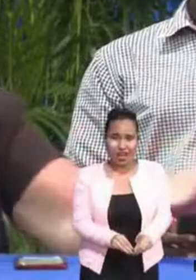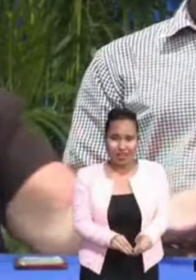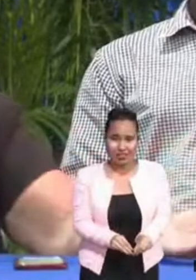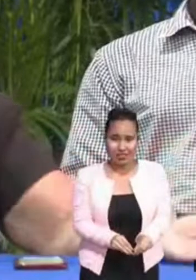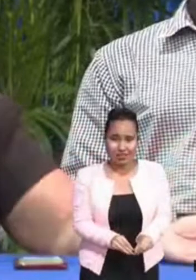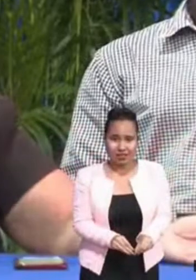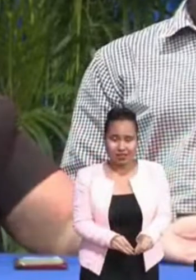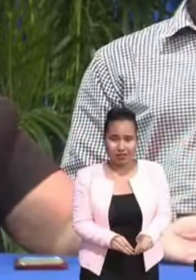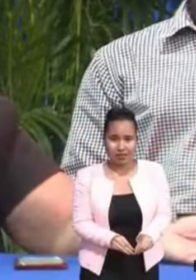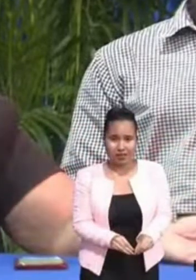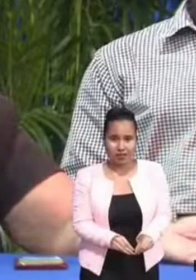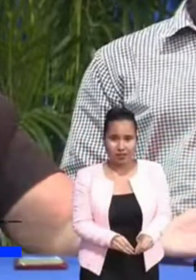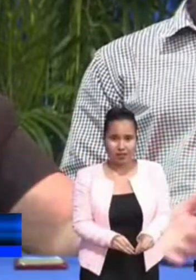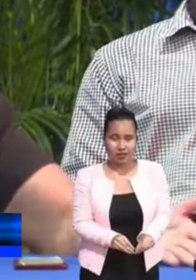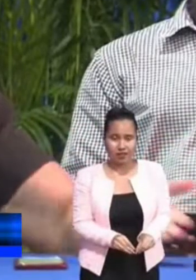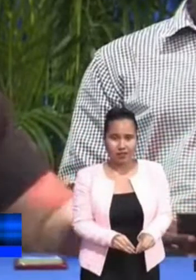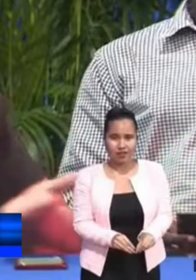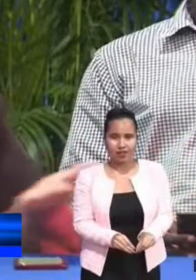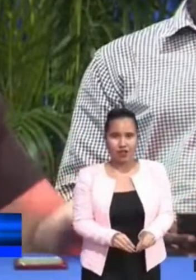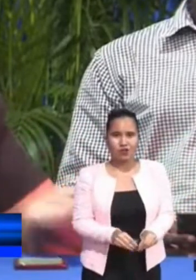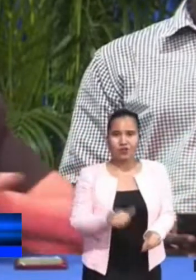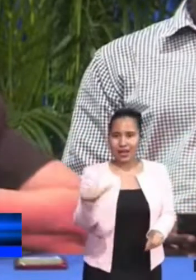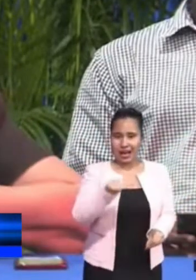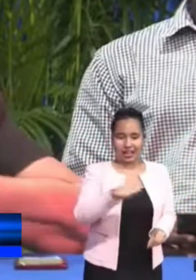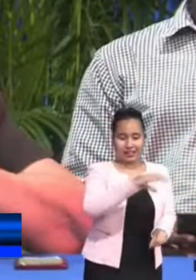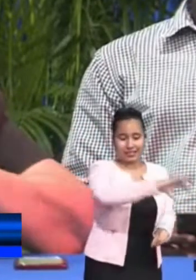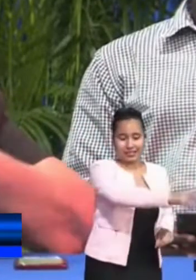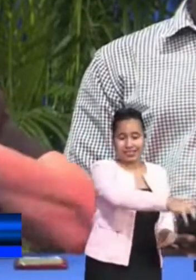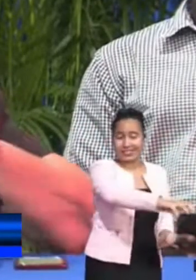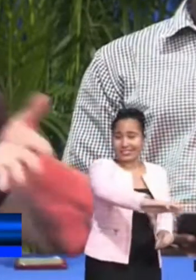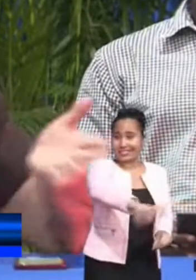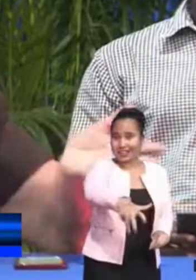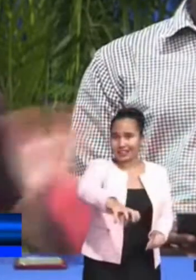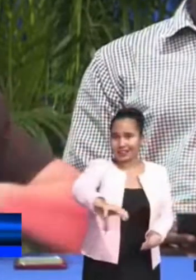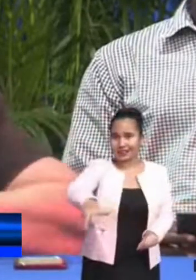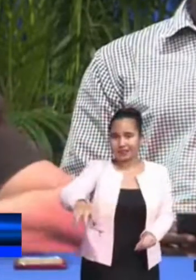de verdere districten, hè, normaal is het